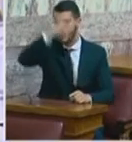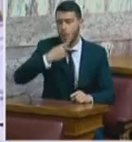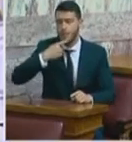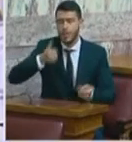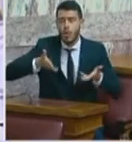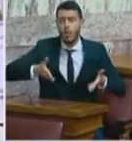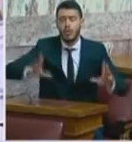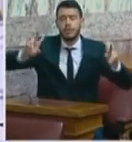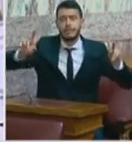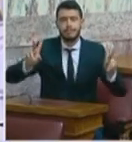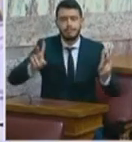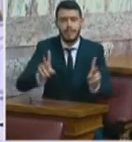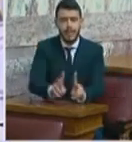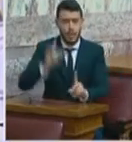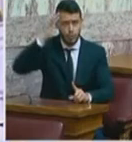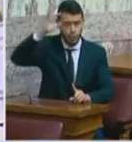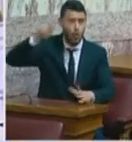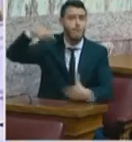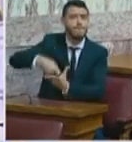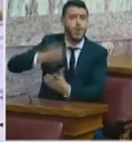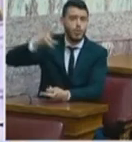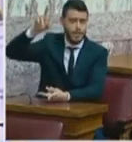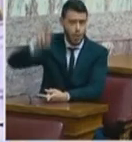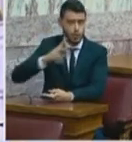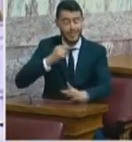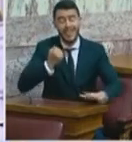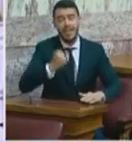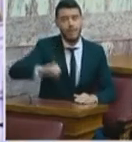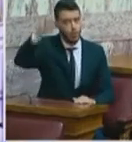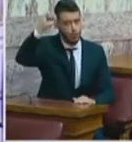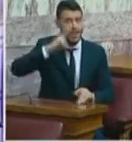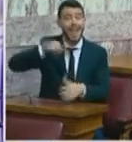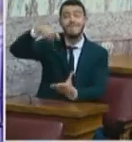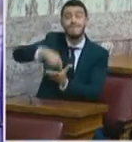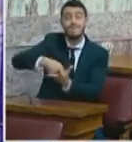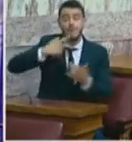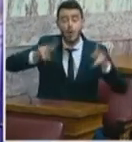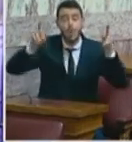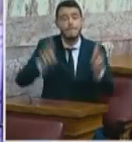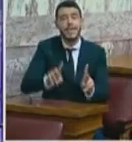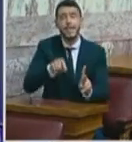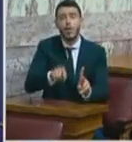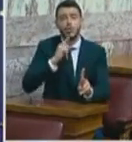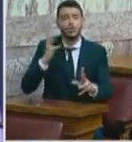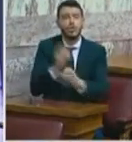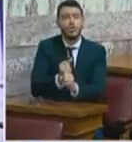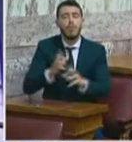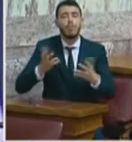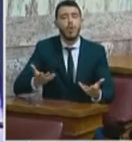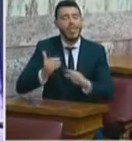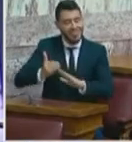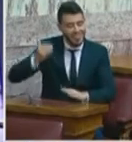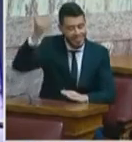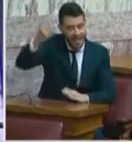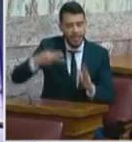τους φορολογικούς συντελεστές. Διαφωνούμε με αυτή την άποψη. Πιστεύουμε ότι η μείωση φορολογικών συντελεστών πρέπει να έρθει. Και θα έρθει από το 19